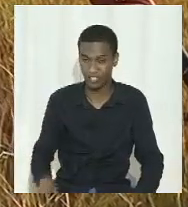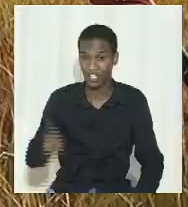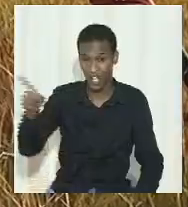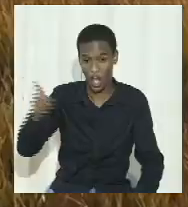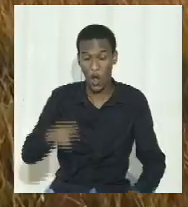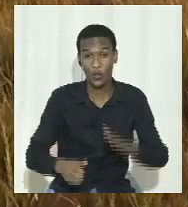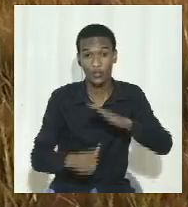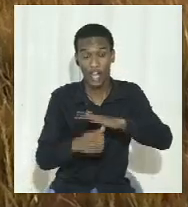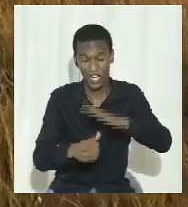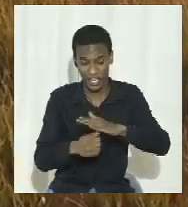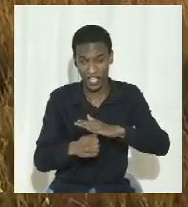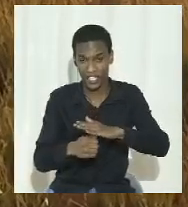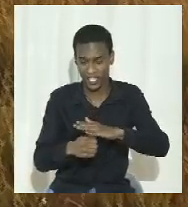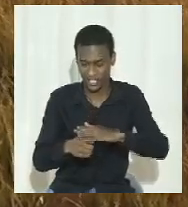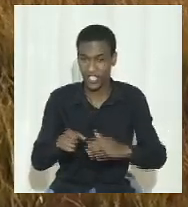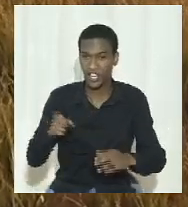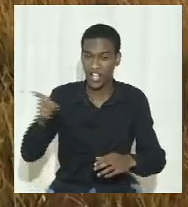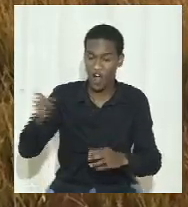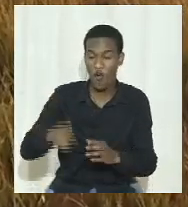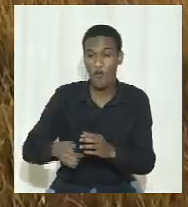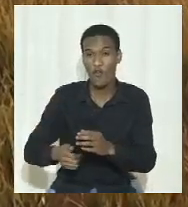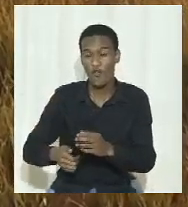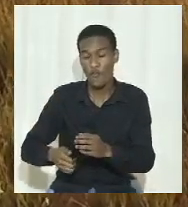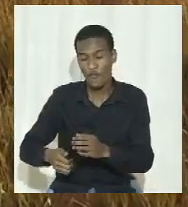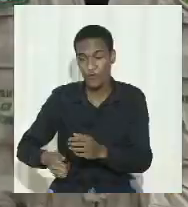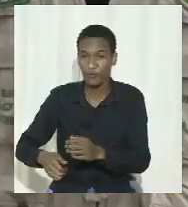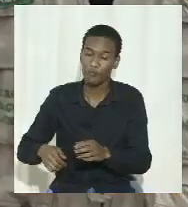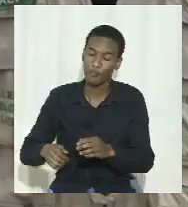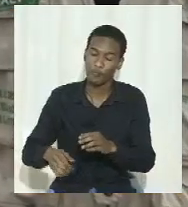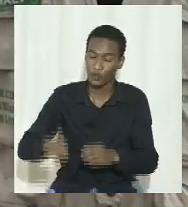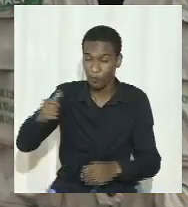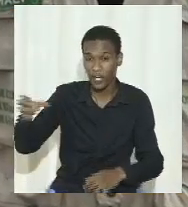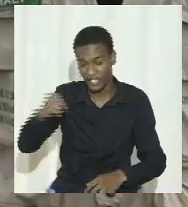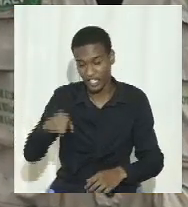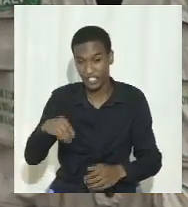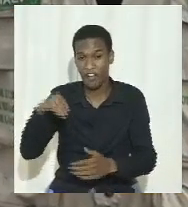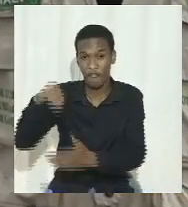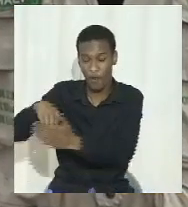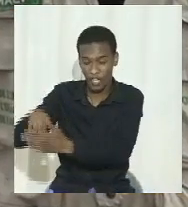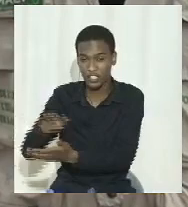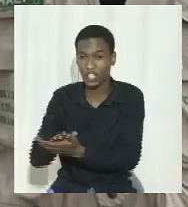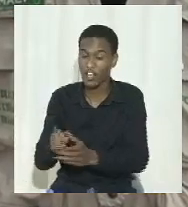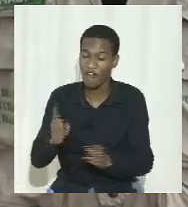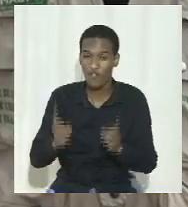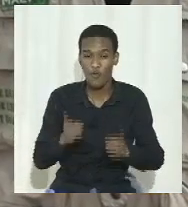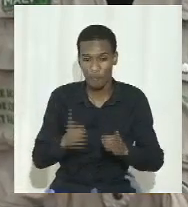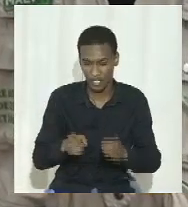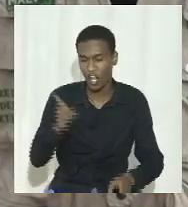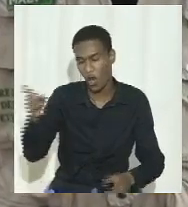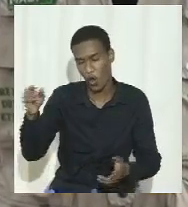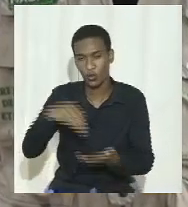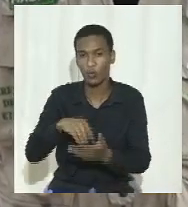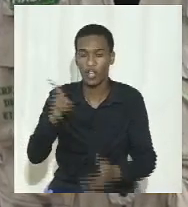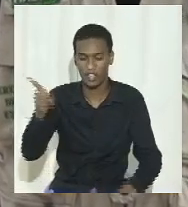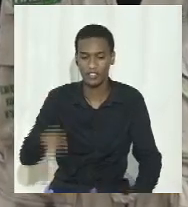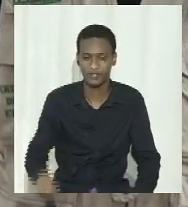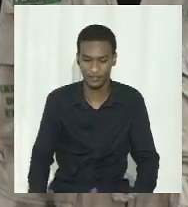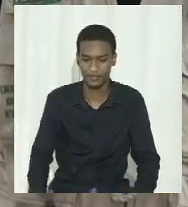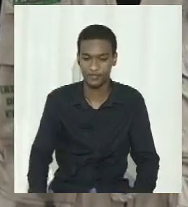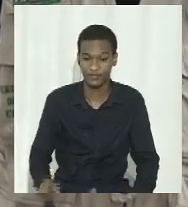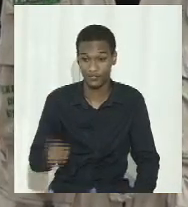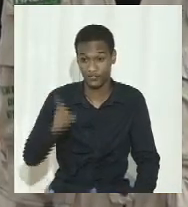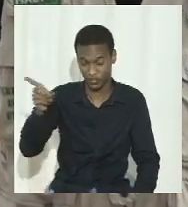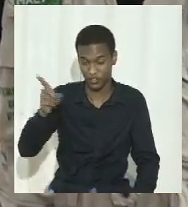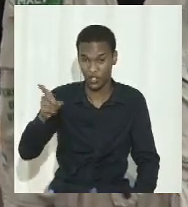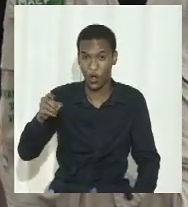ny talipatry ny fambolena sy ny fiompiana arinitsono aty Orombe. Tonga eto ny ministeran'ny fambolena fiompiana arinitsono